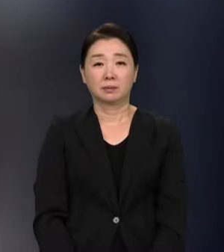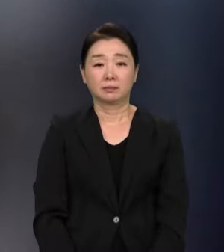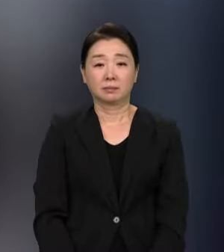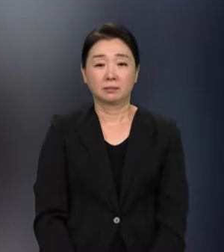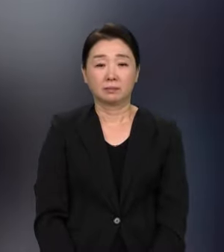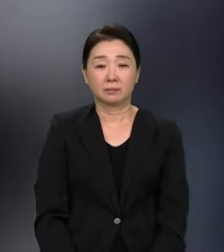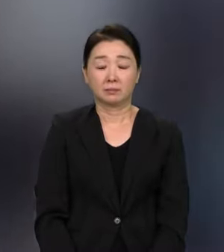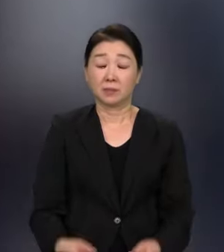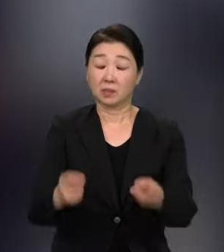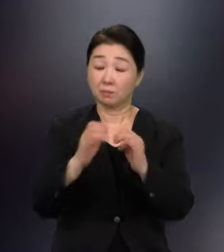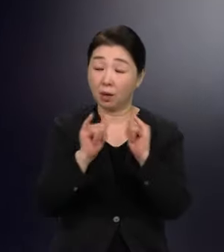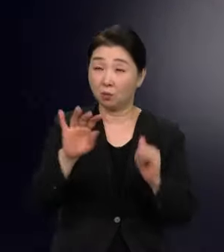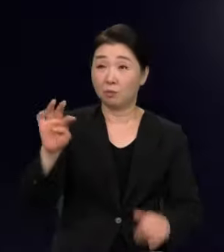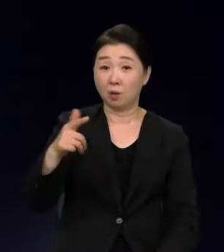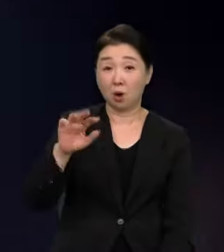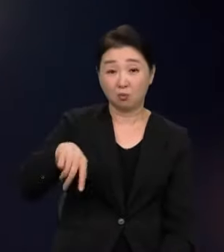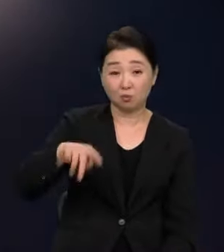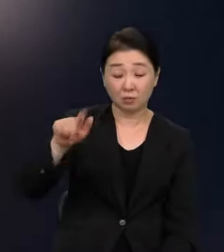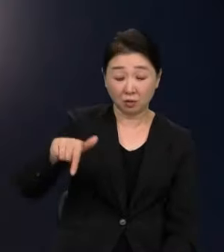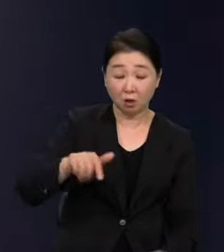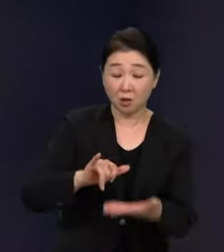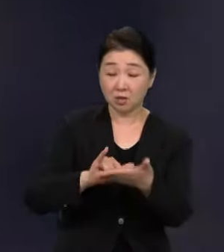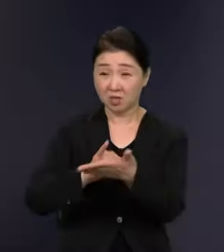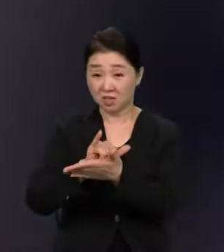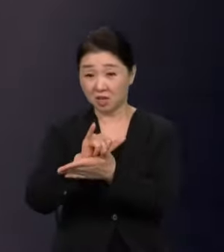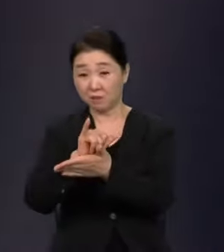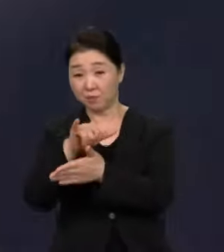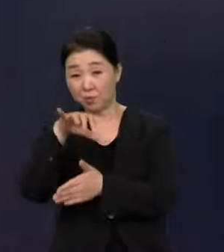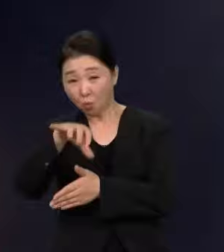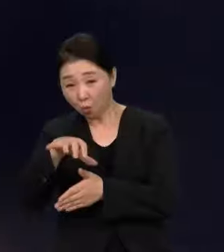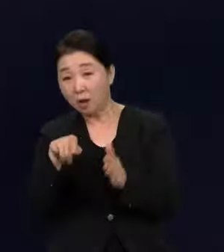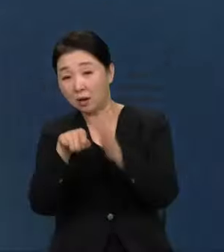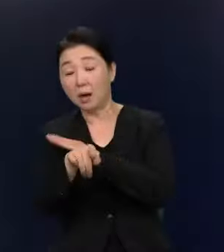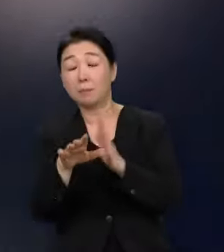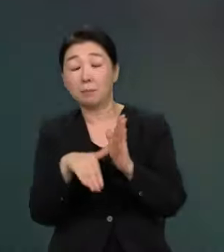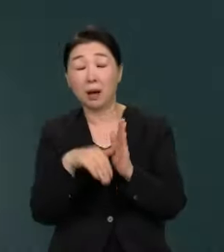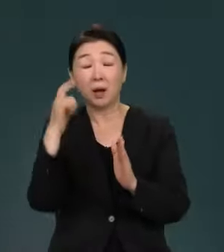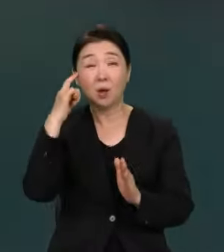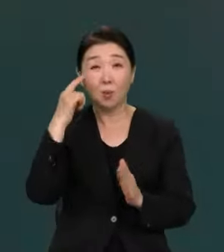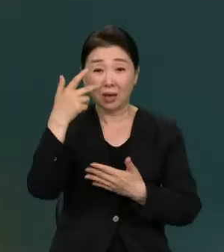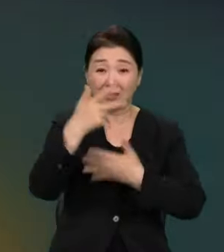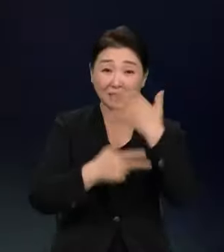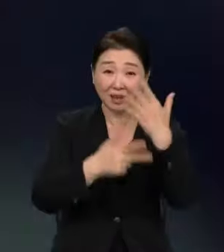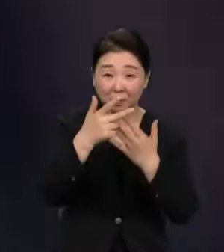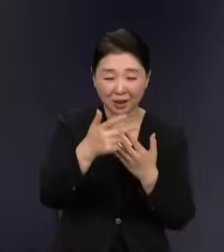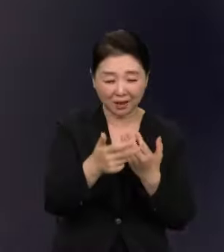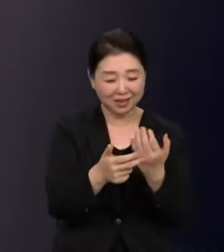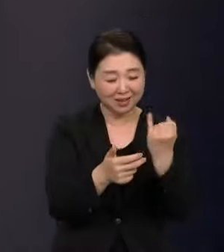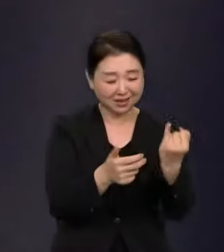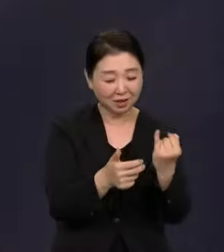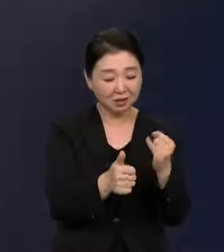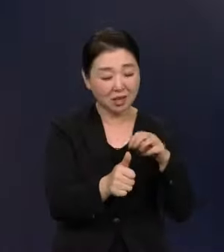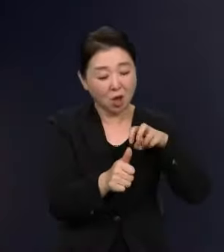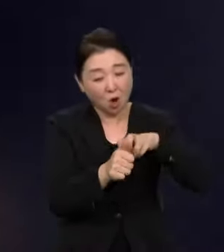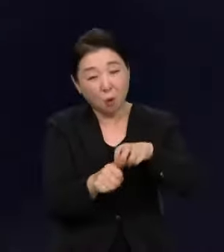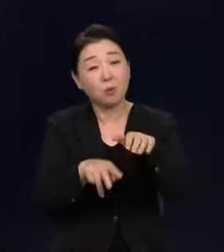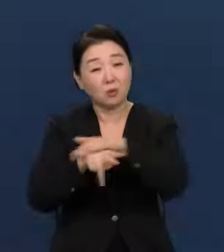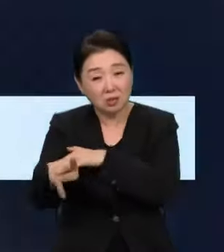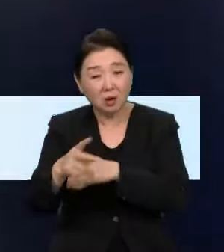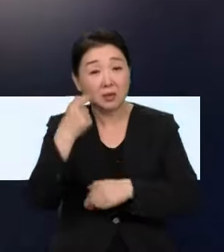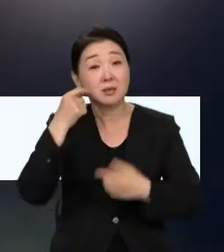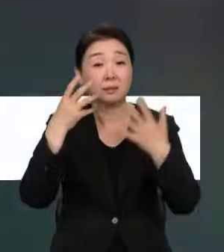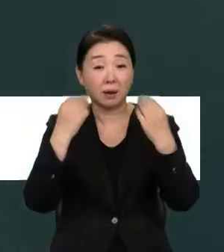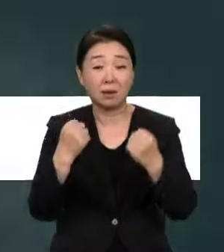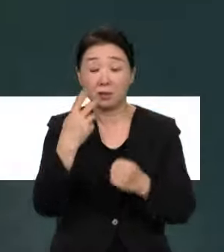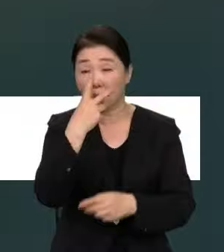배우 변우석 씨가 인천국제공항 라운지에 들어섭니다. 드라마 선제업고 티어로 인기를 얻었습니다. 그런데 옆에 있던